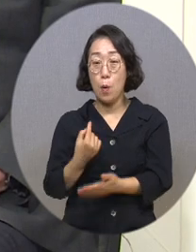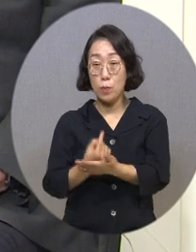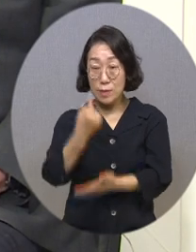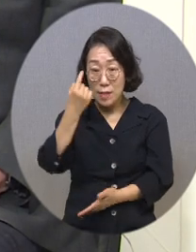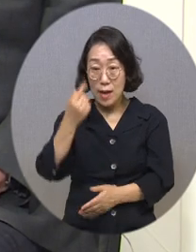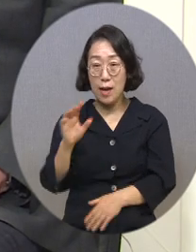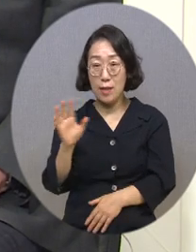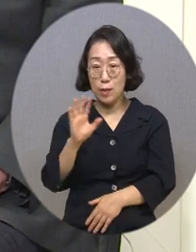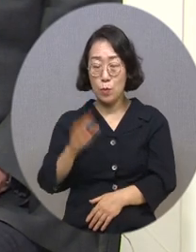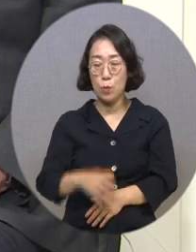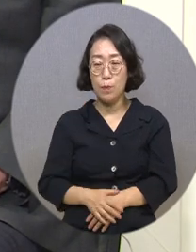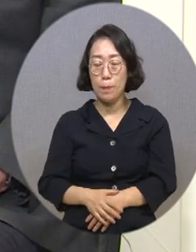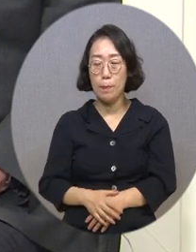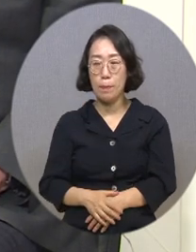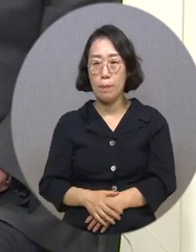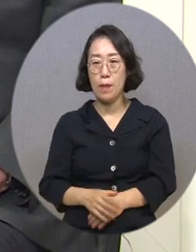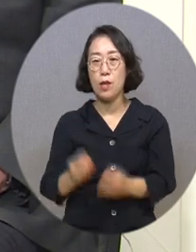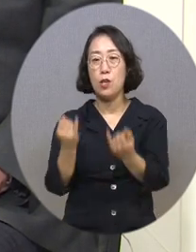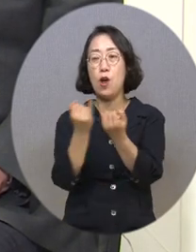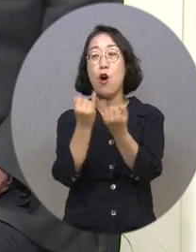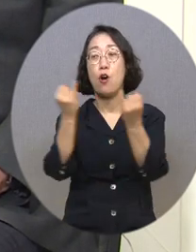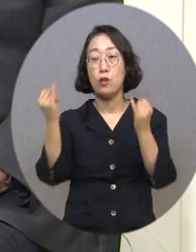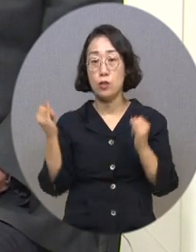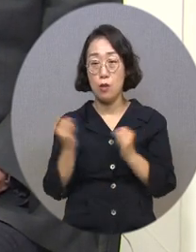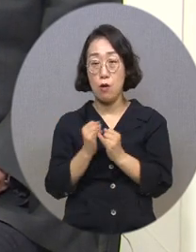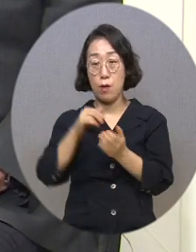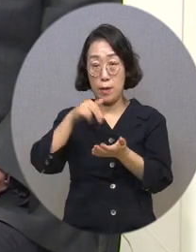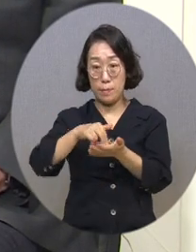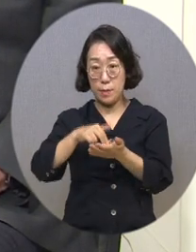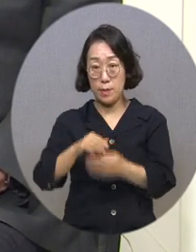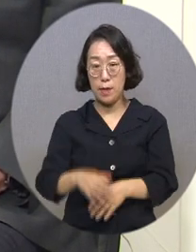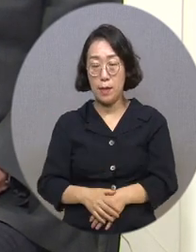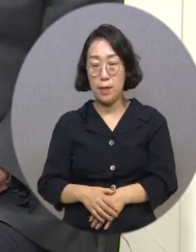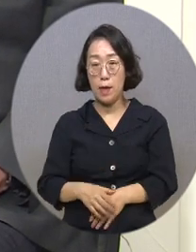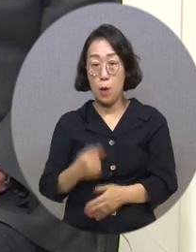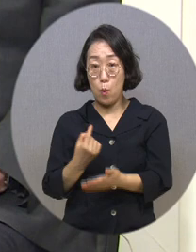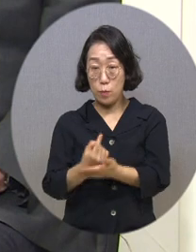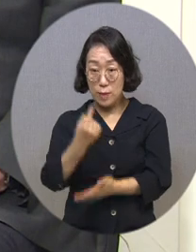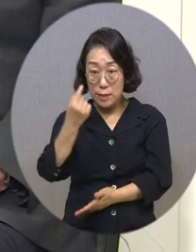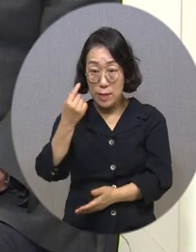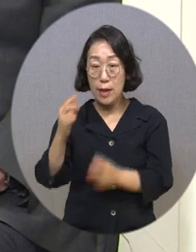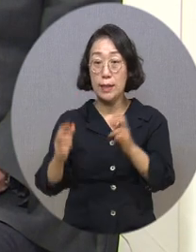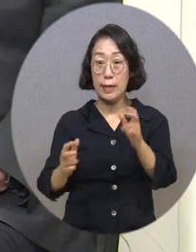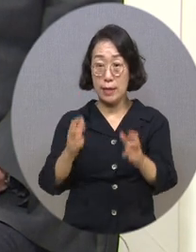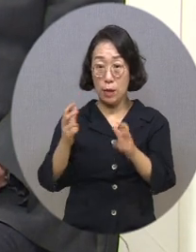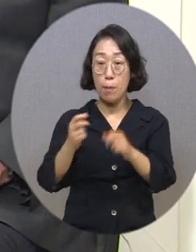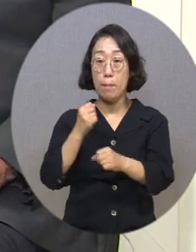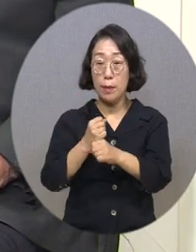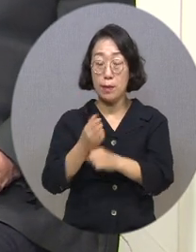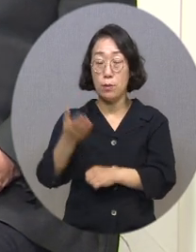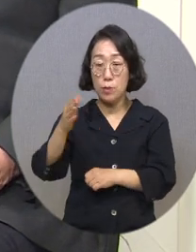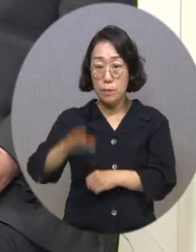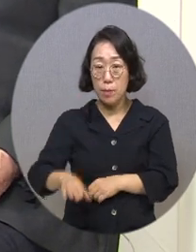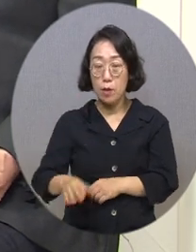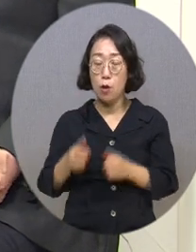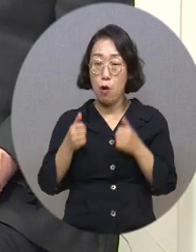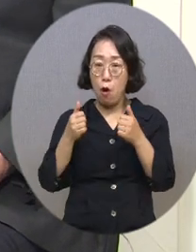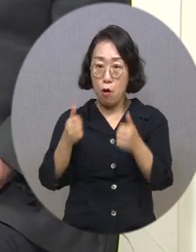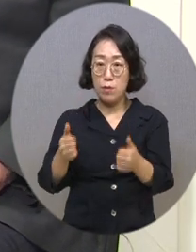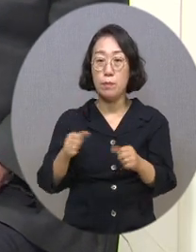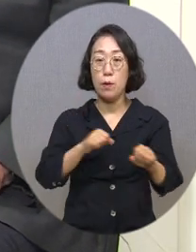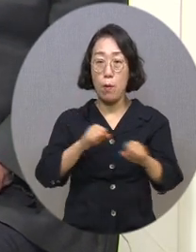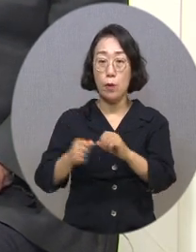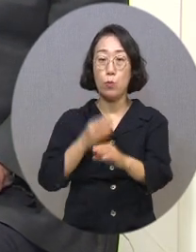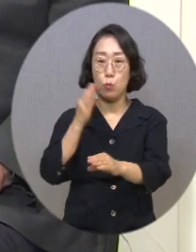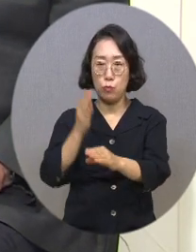하다 보니까 저는 여성으로서 나만의 이제 기업을 만든 거잖아요. 작은 기업을 만들었지만 열심히 이제 활동을